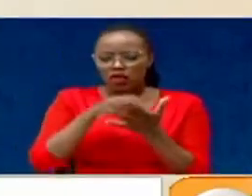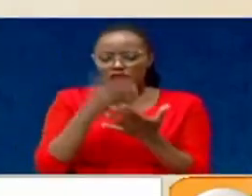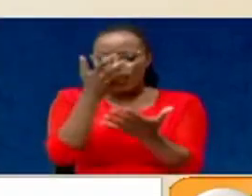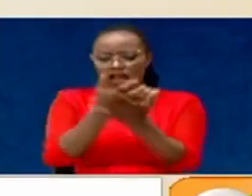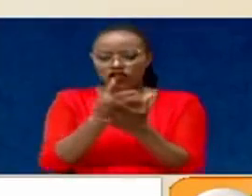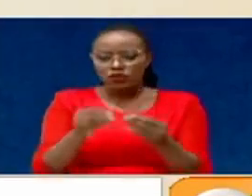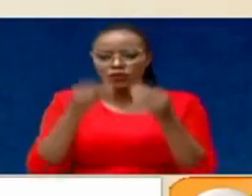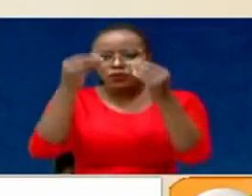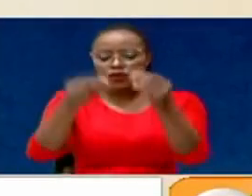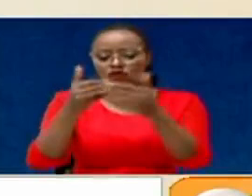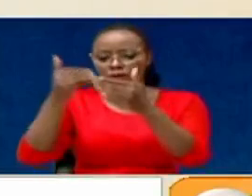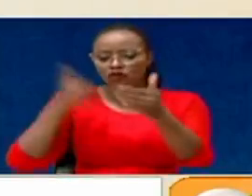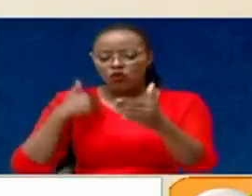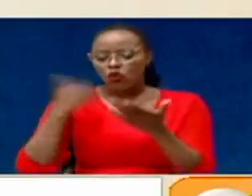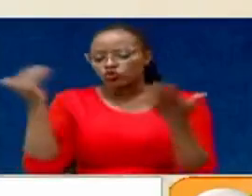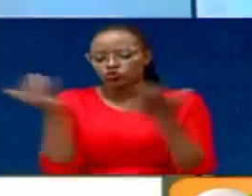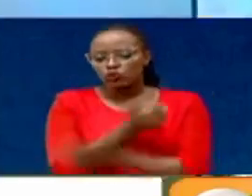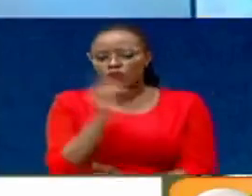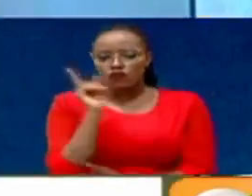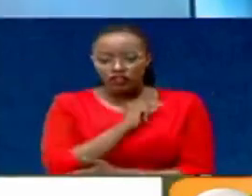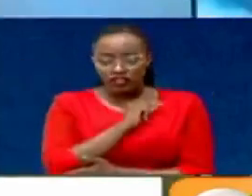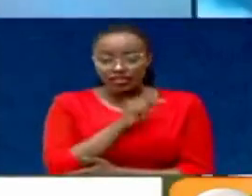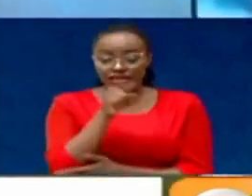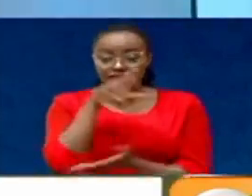uliotolewa dhidi yake hapo awali pia umefutiliwa mbali,